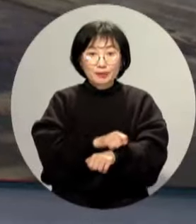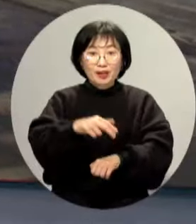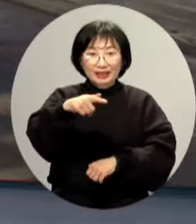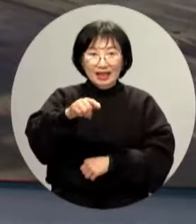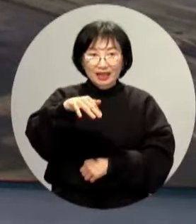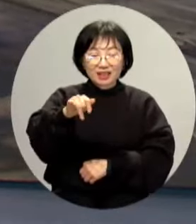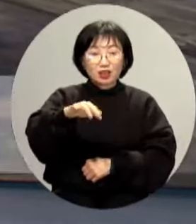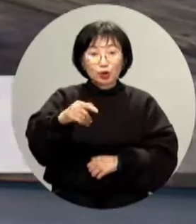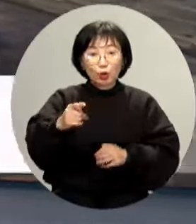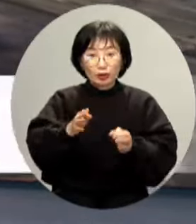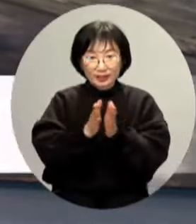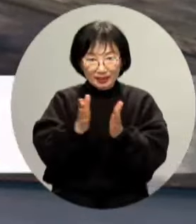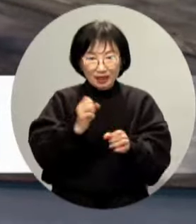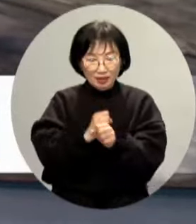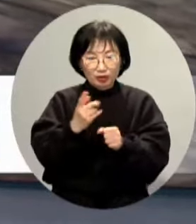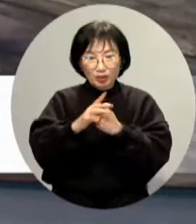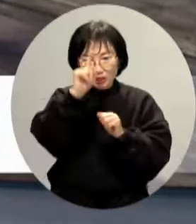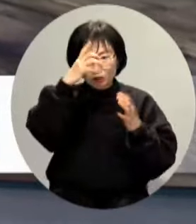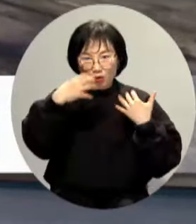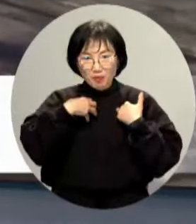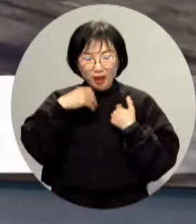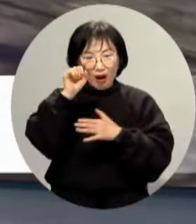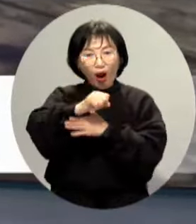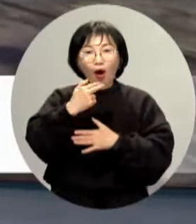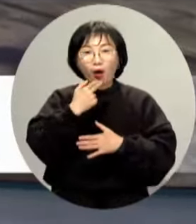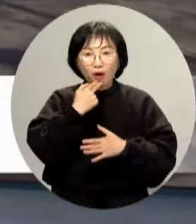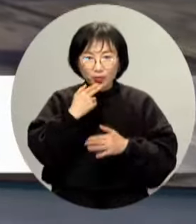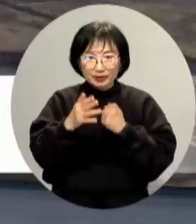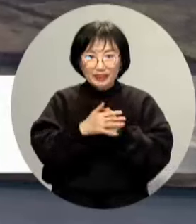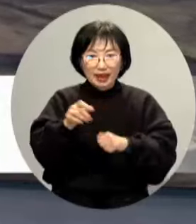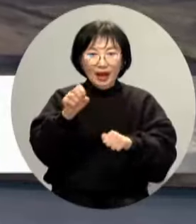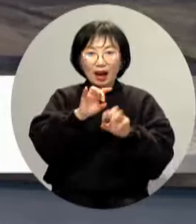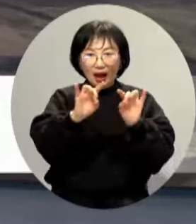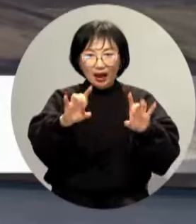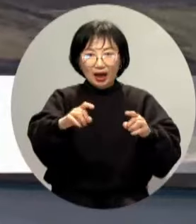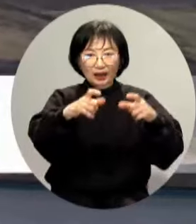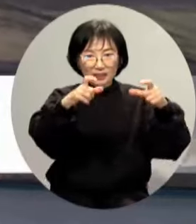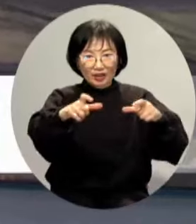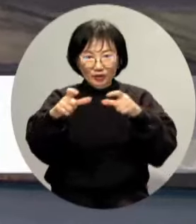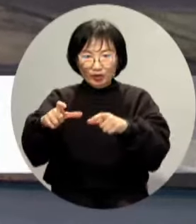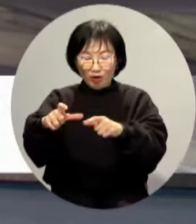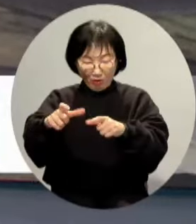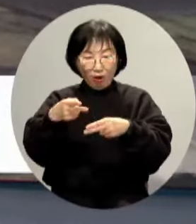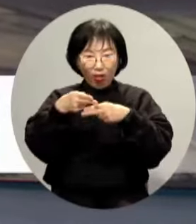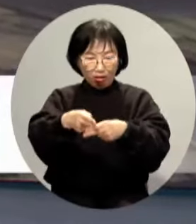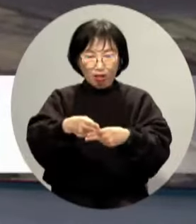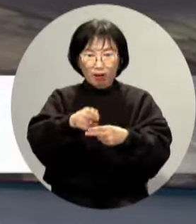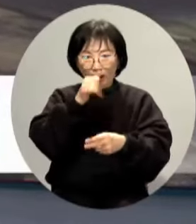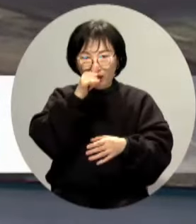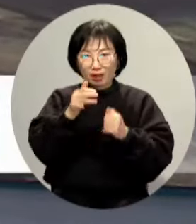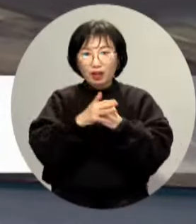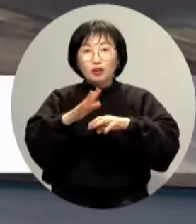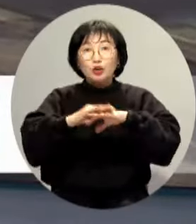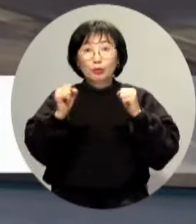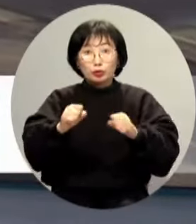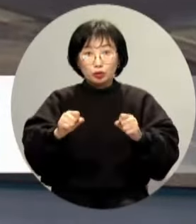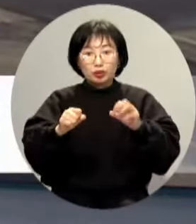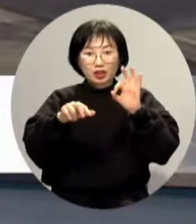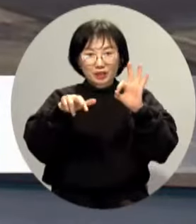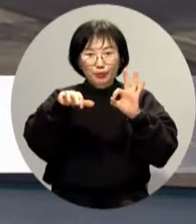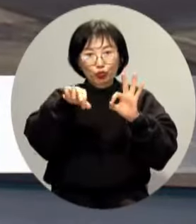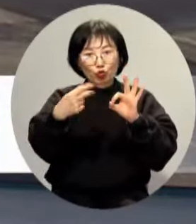특별자치도시대가 개막하면서 정부의 승인 없이도 각종 특구를 지정할 수 있는 권한을 확보했습니다. 전북은 당장 10조